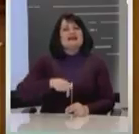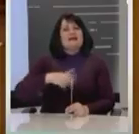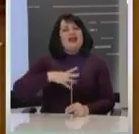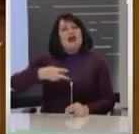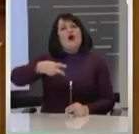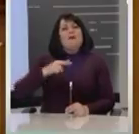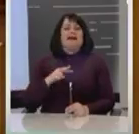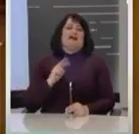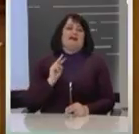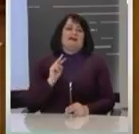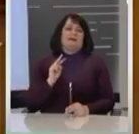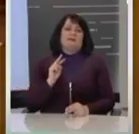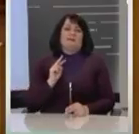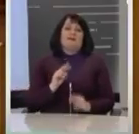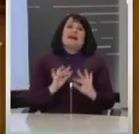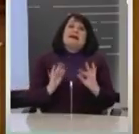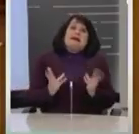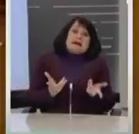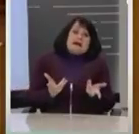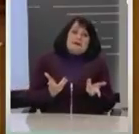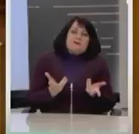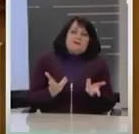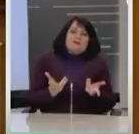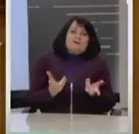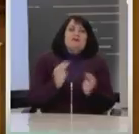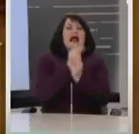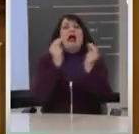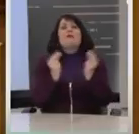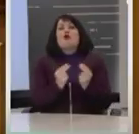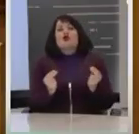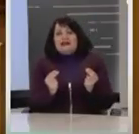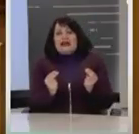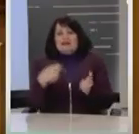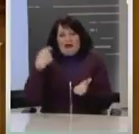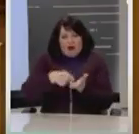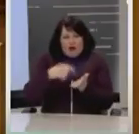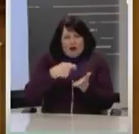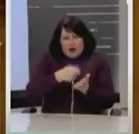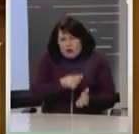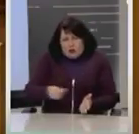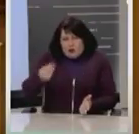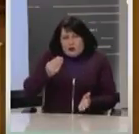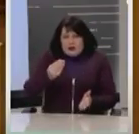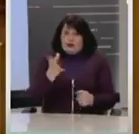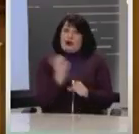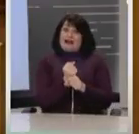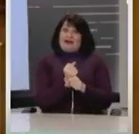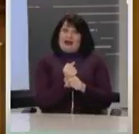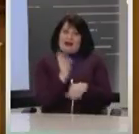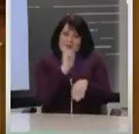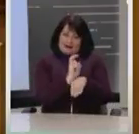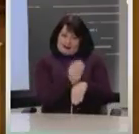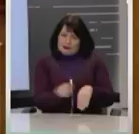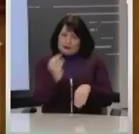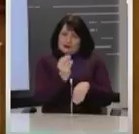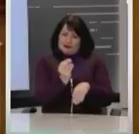απαντηθεί. Είναι άραγε αποτέλεσμα της υπερφορολόγησης αυτή η υπεραπόδοση που παρουσιάζει κατά